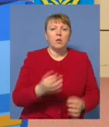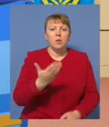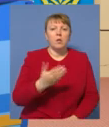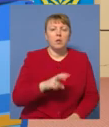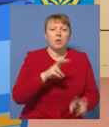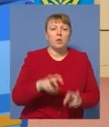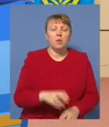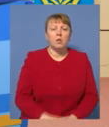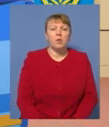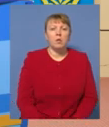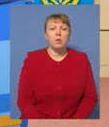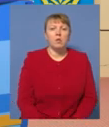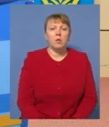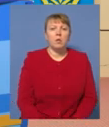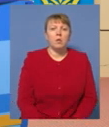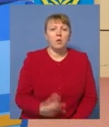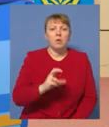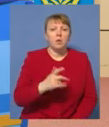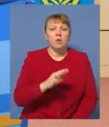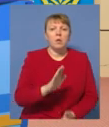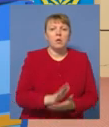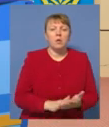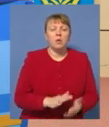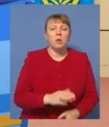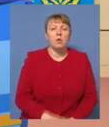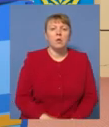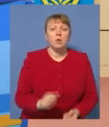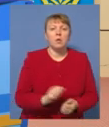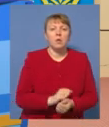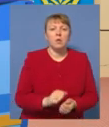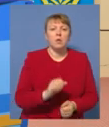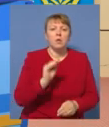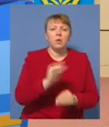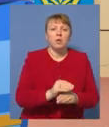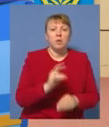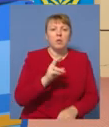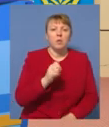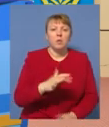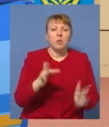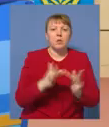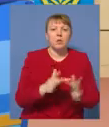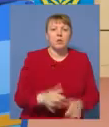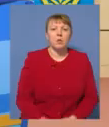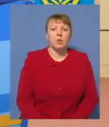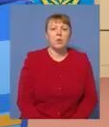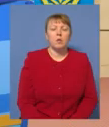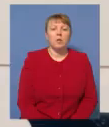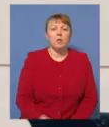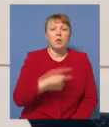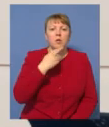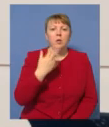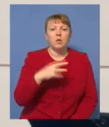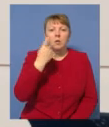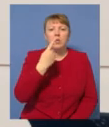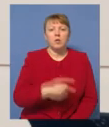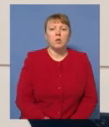расследований. Следователь, составляя процессуальные документы, вносит их в базу. Например, следователь решил привлечь